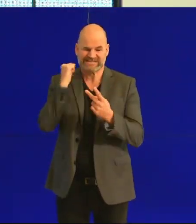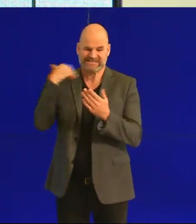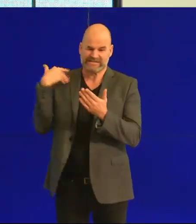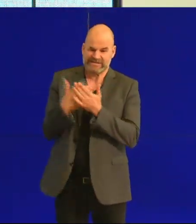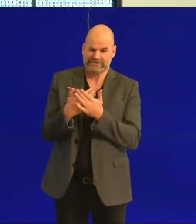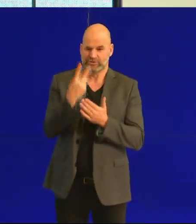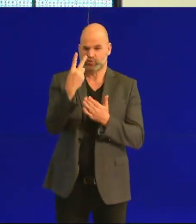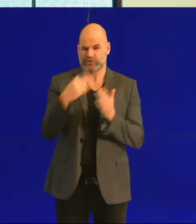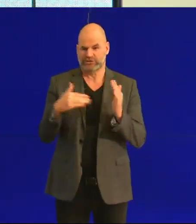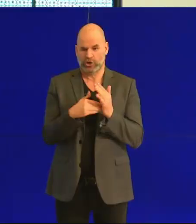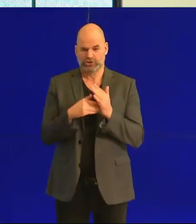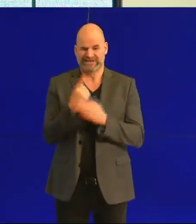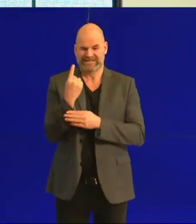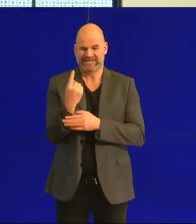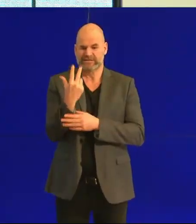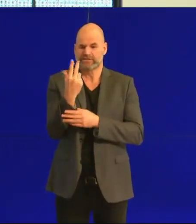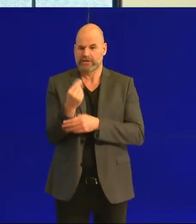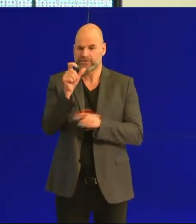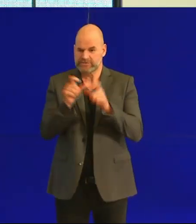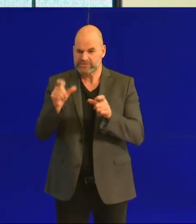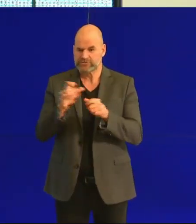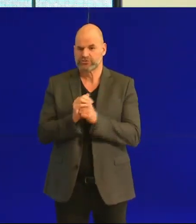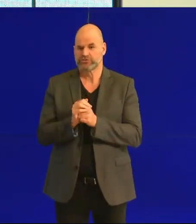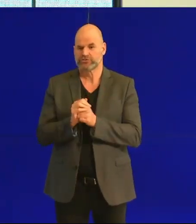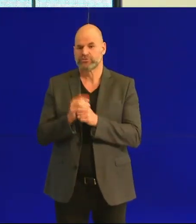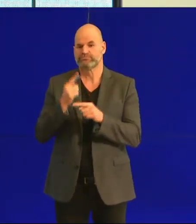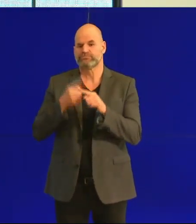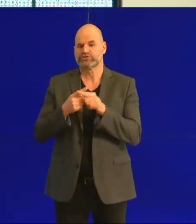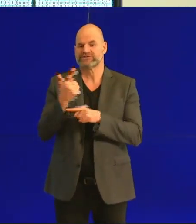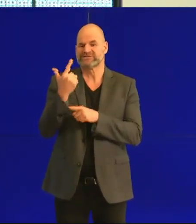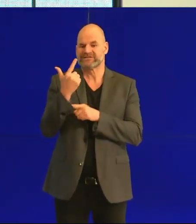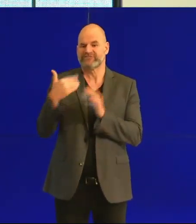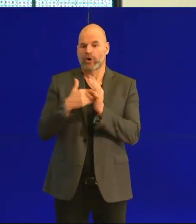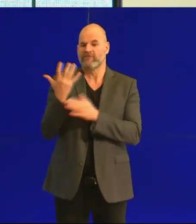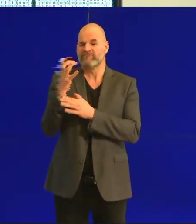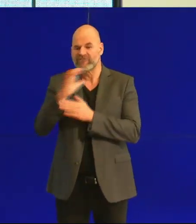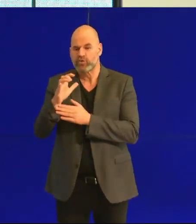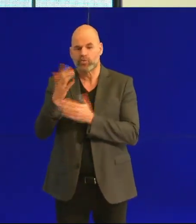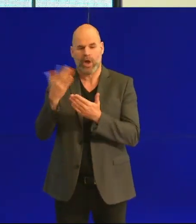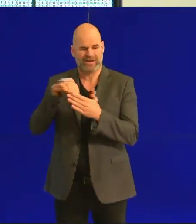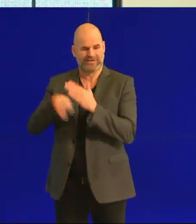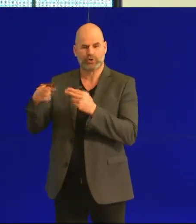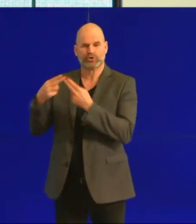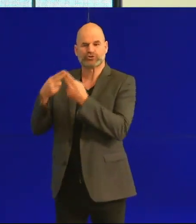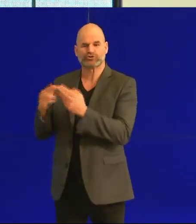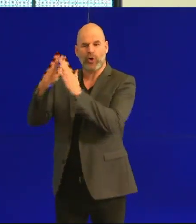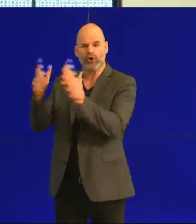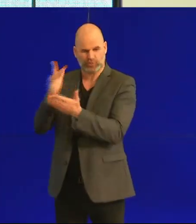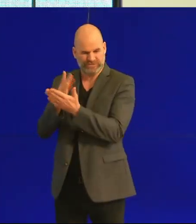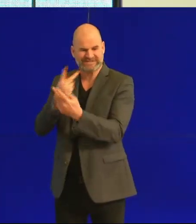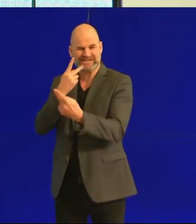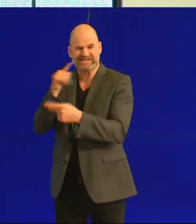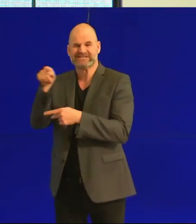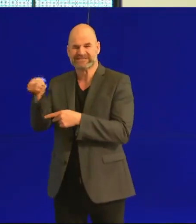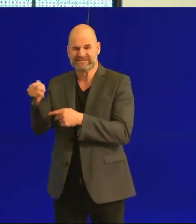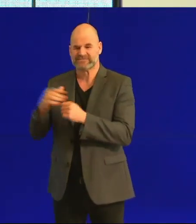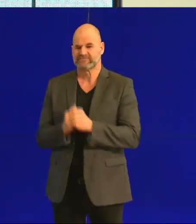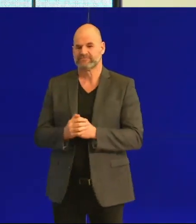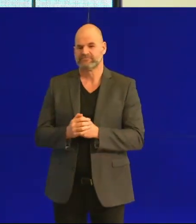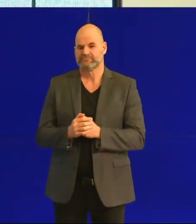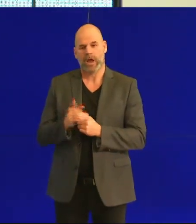yves de faire vendre tester un fourgon centre de résultats devant des évidences devant